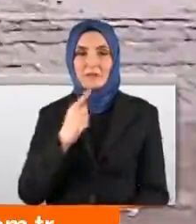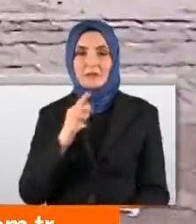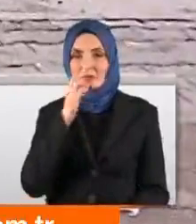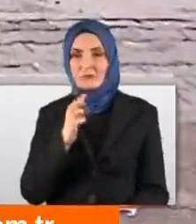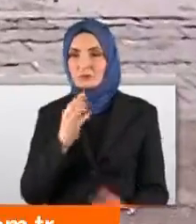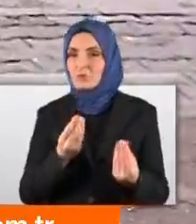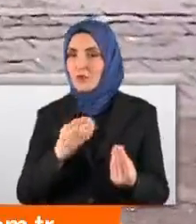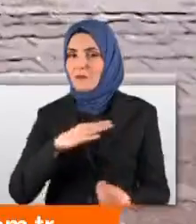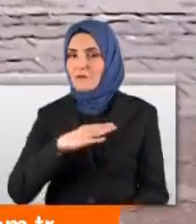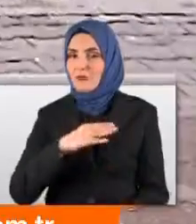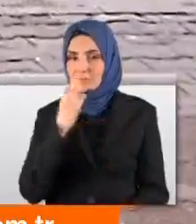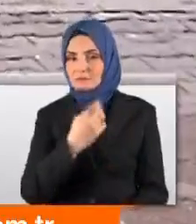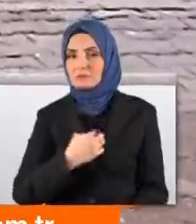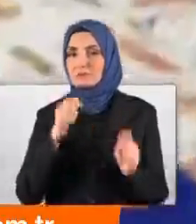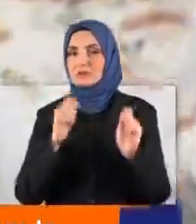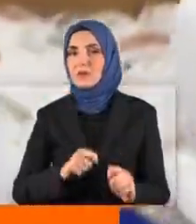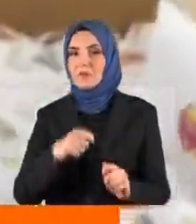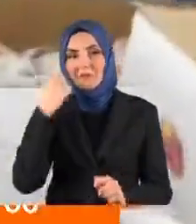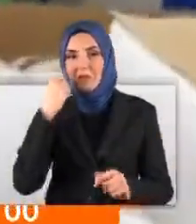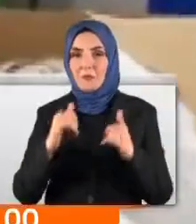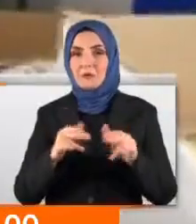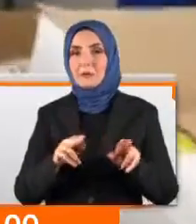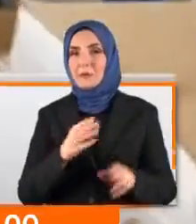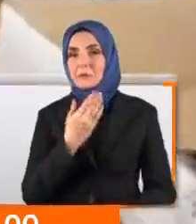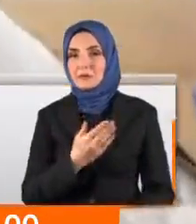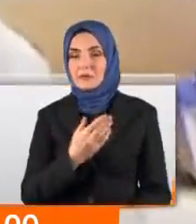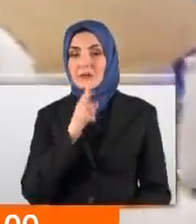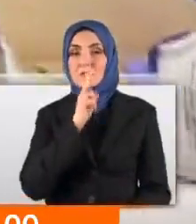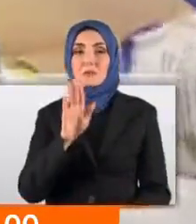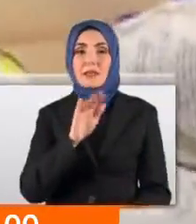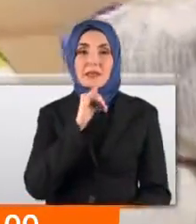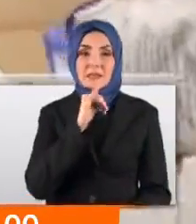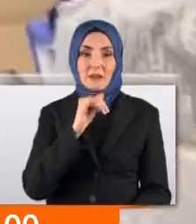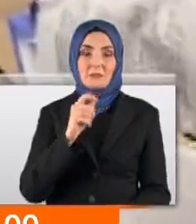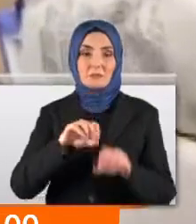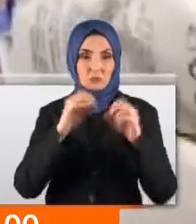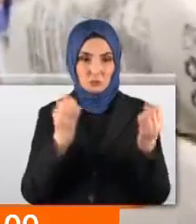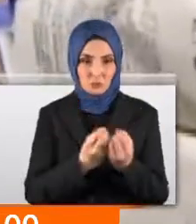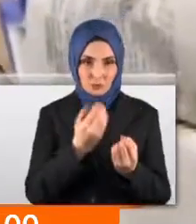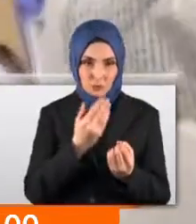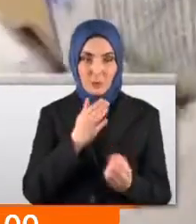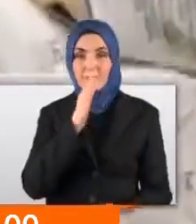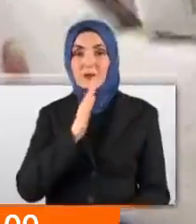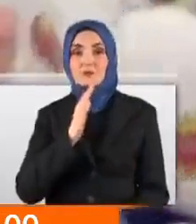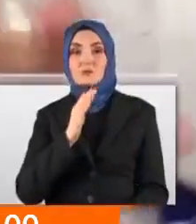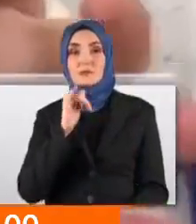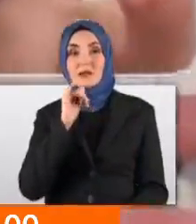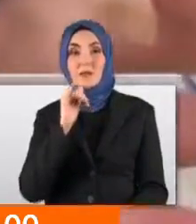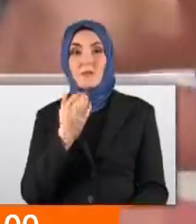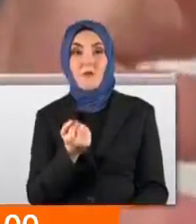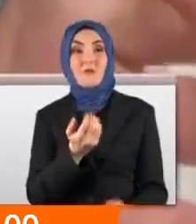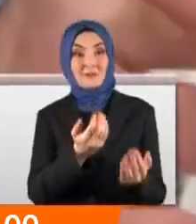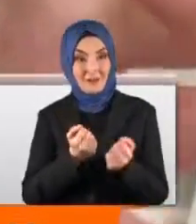kandırıyorlar. Hepsini yapıyorlar, film yapıyorlar bunlar. 250 gram sucuk ve 500 gram köfteyi alana 5 liraya dana